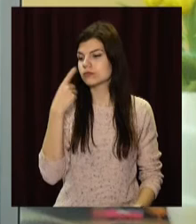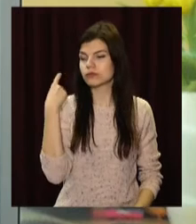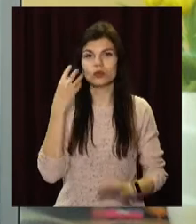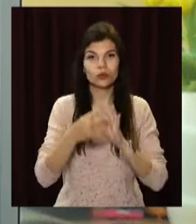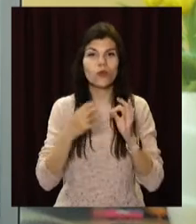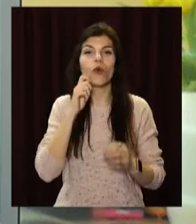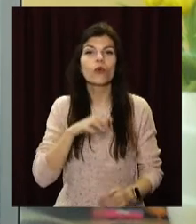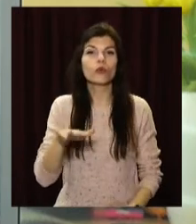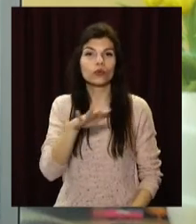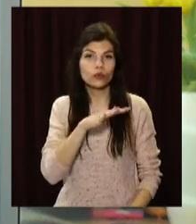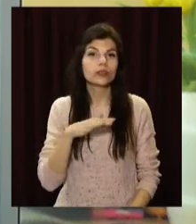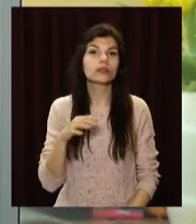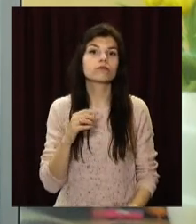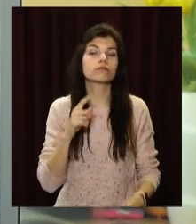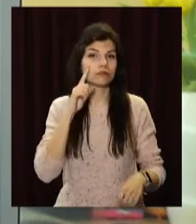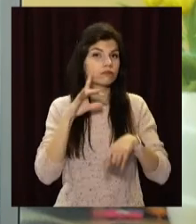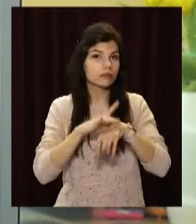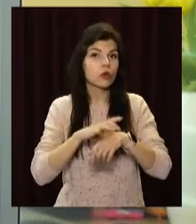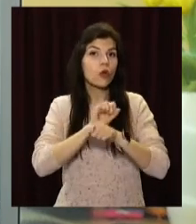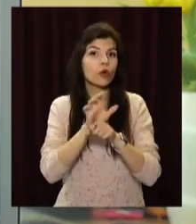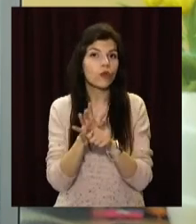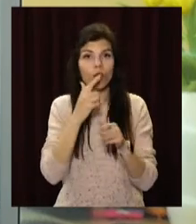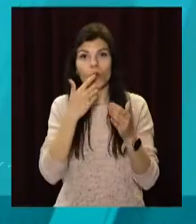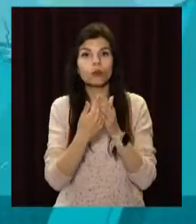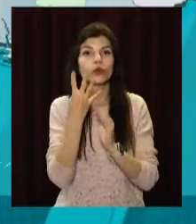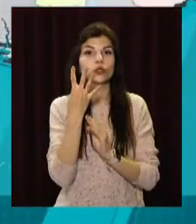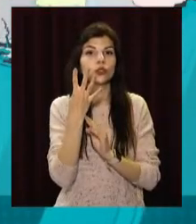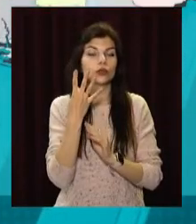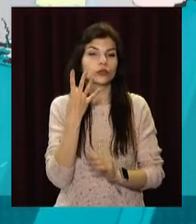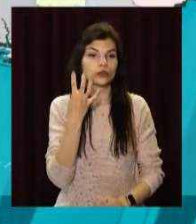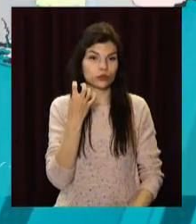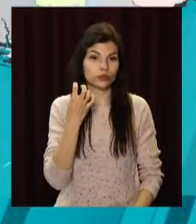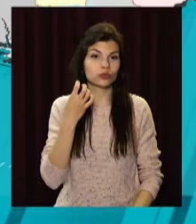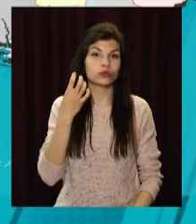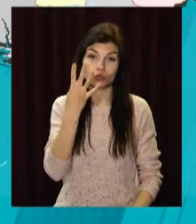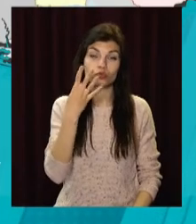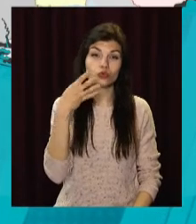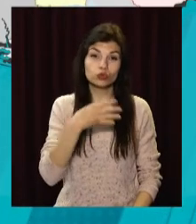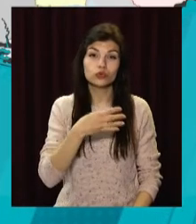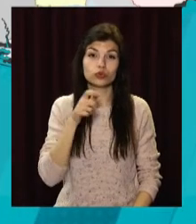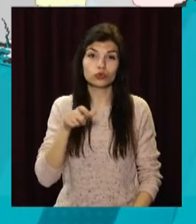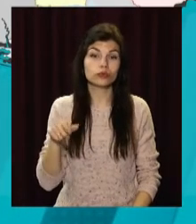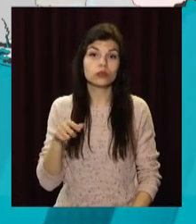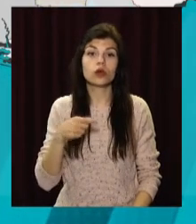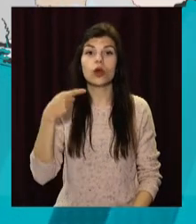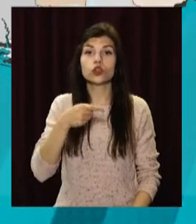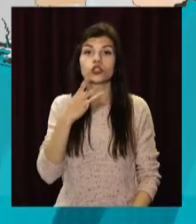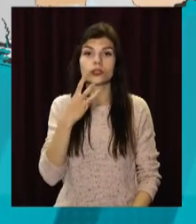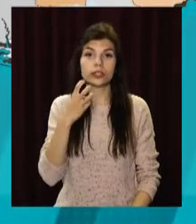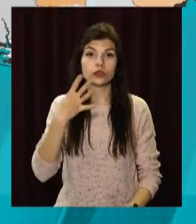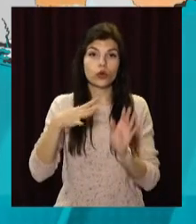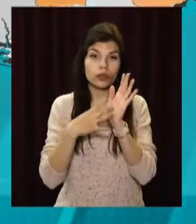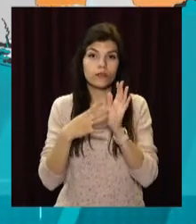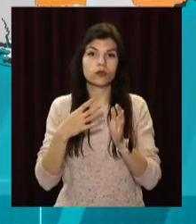добу. В Україні діагностували ковід у понад 4,5 тисяч людей. Ушпиталили